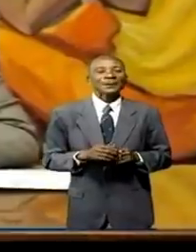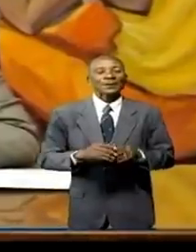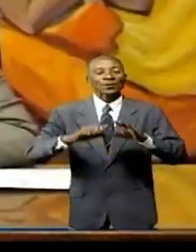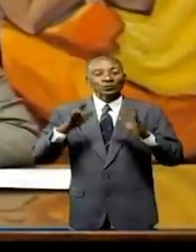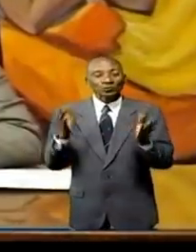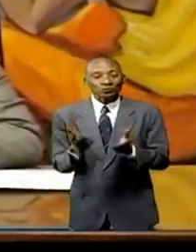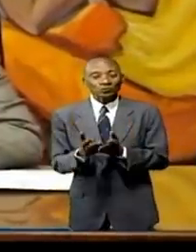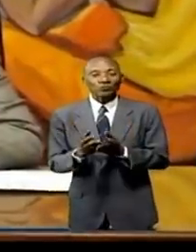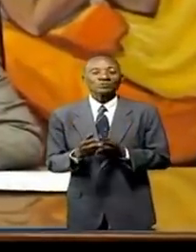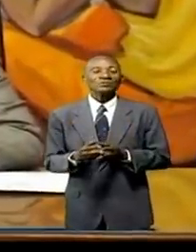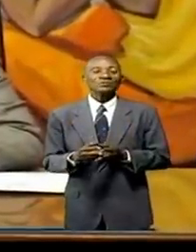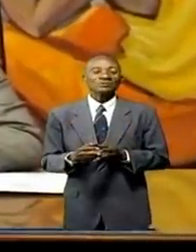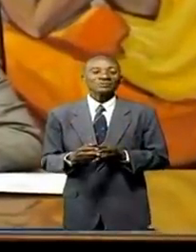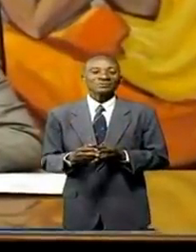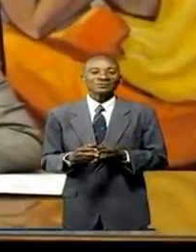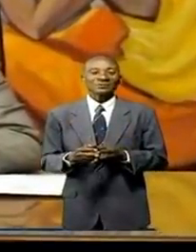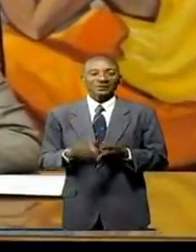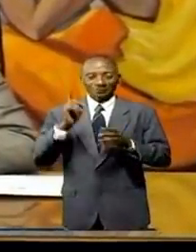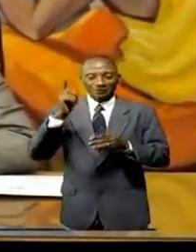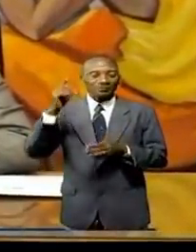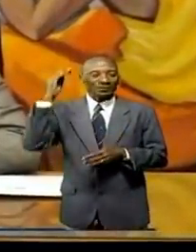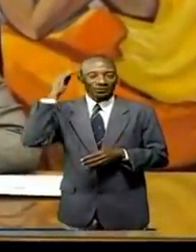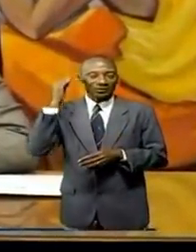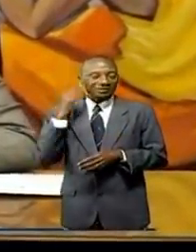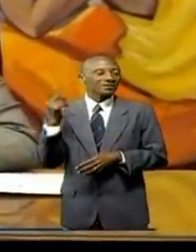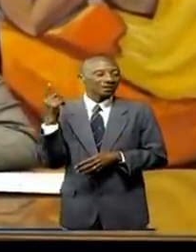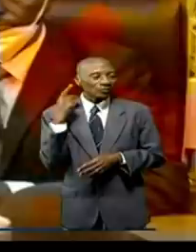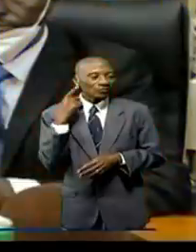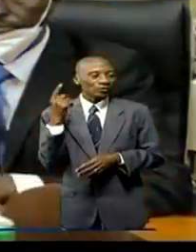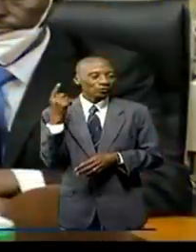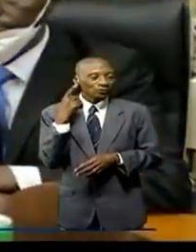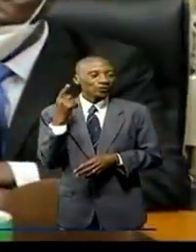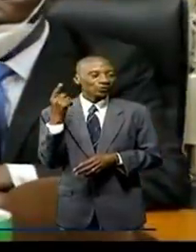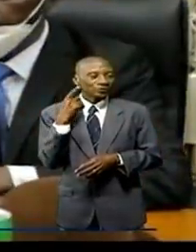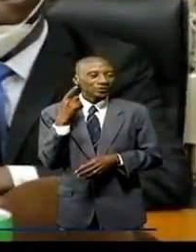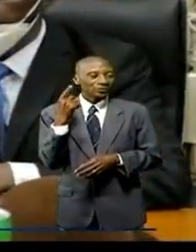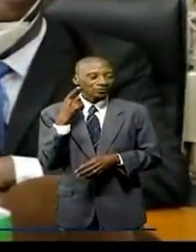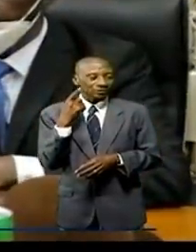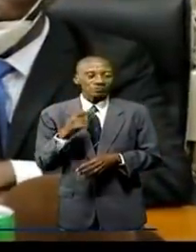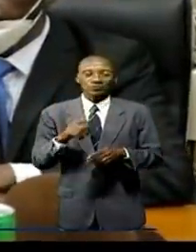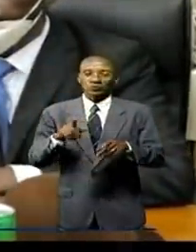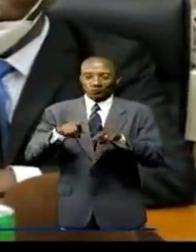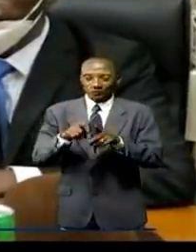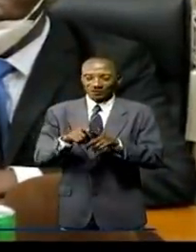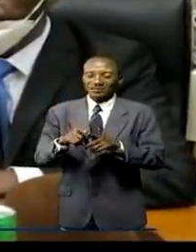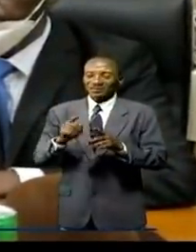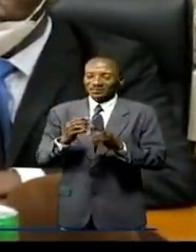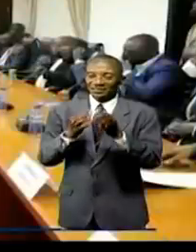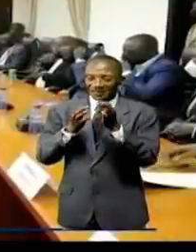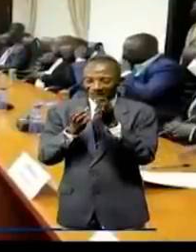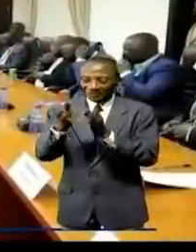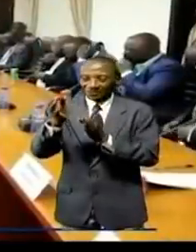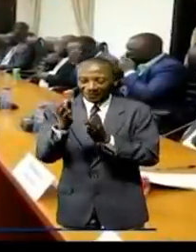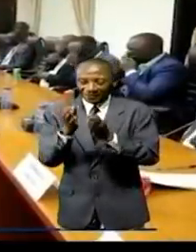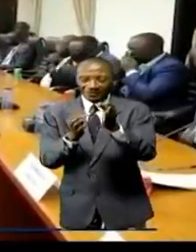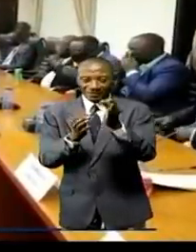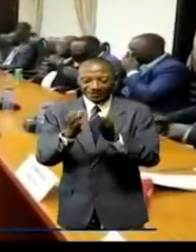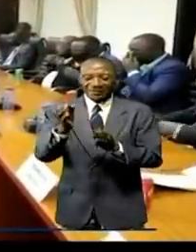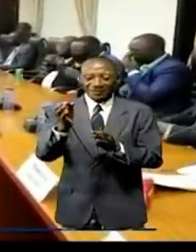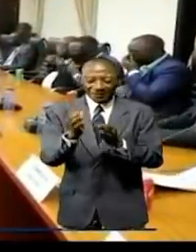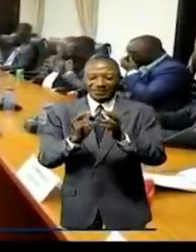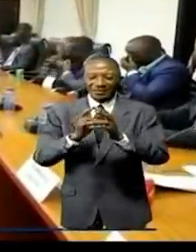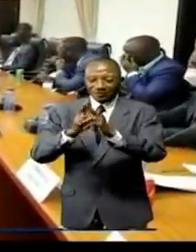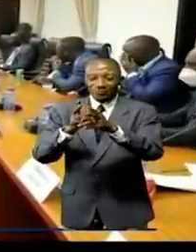Le chef du gouvernement, Jean-Michel Samalukonde Kyenge, a pour sa part donné les orientations tout à prodiguant des sages conseils